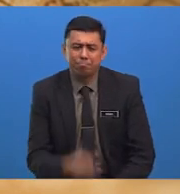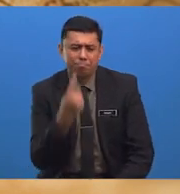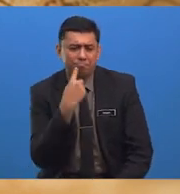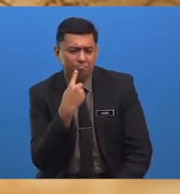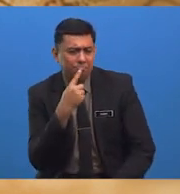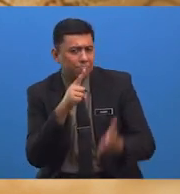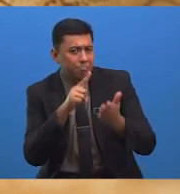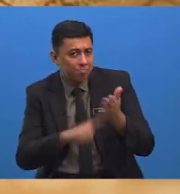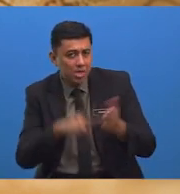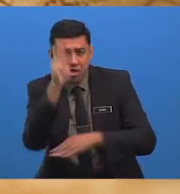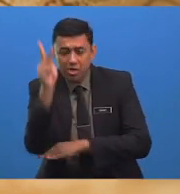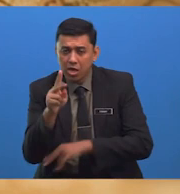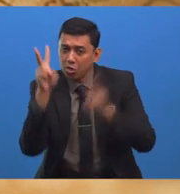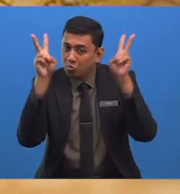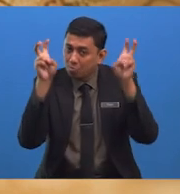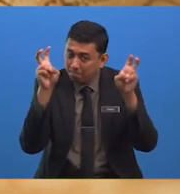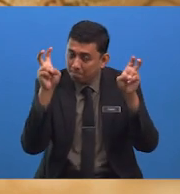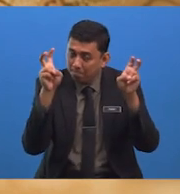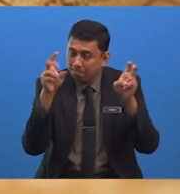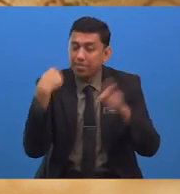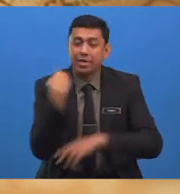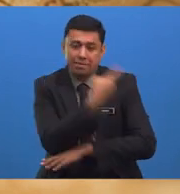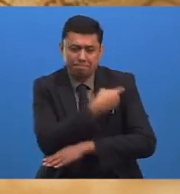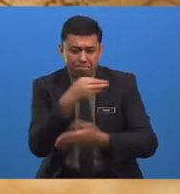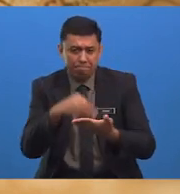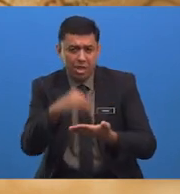Apakah topik yang akan kita pelajari pada hari ini?